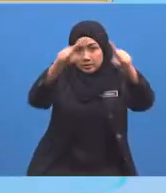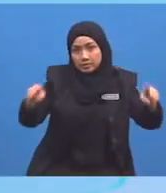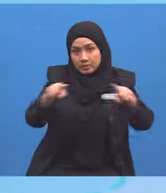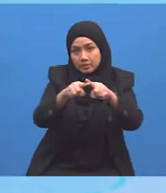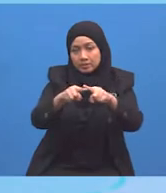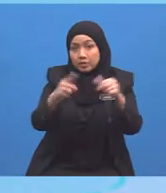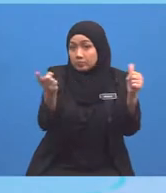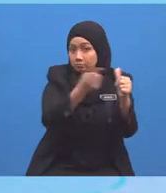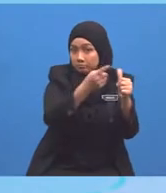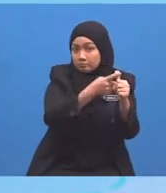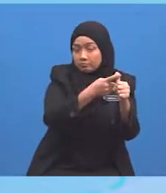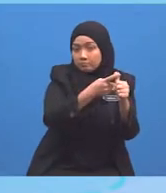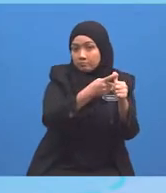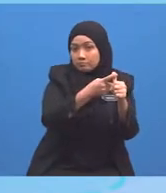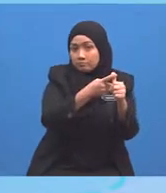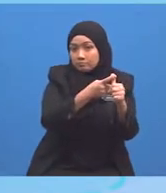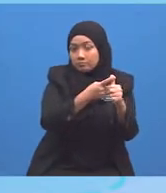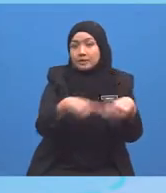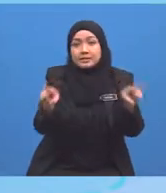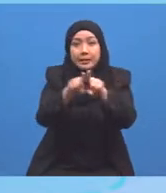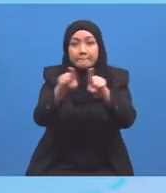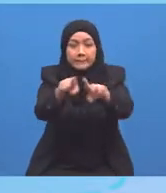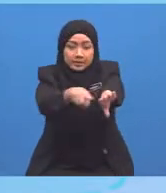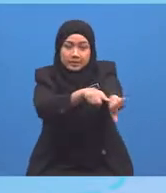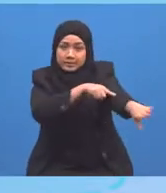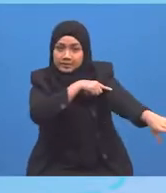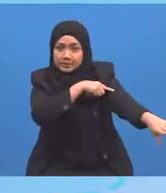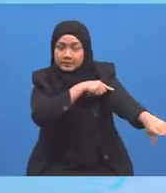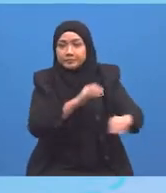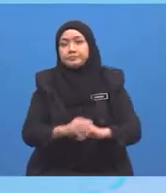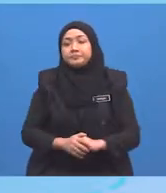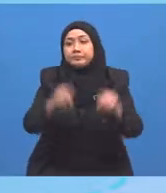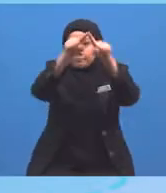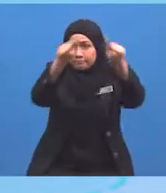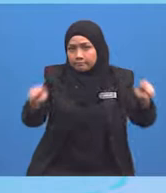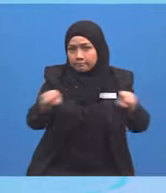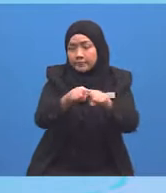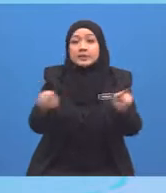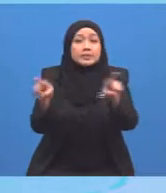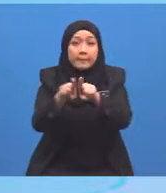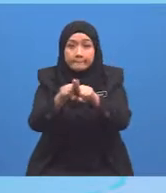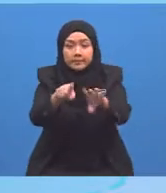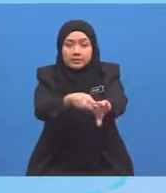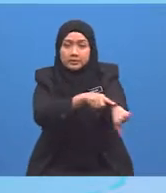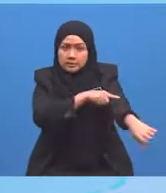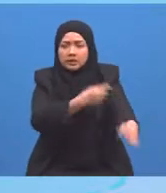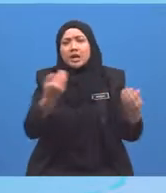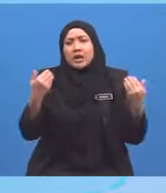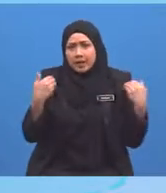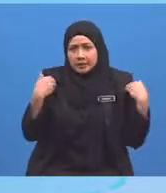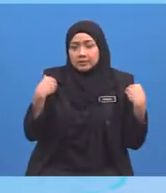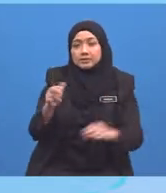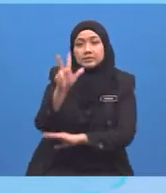Jom lihat segitiga yang telah dikelaskan mengikut panjang sisi.